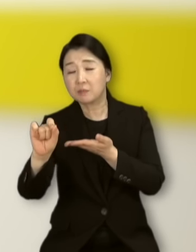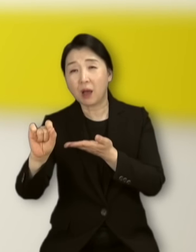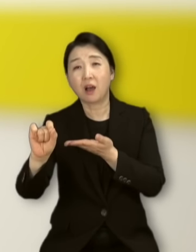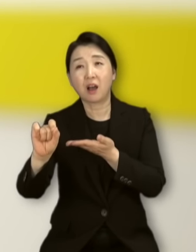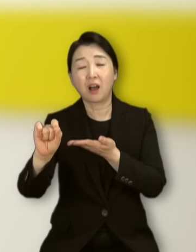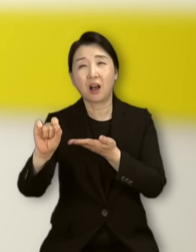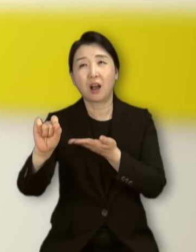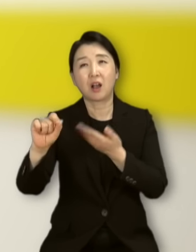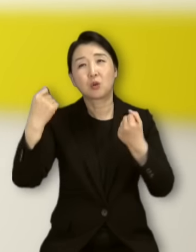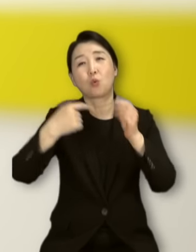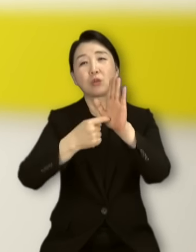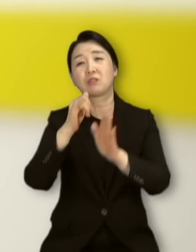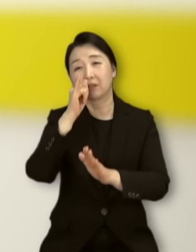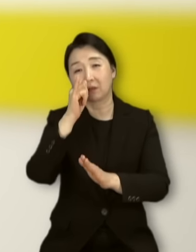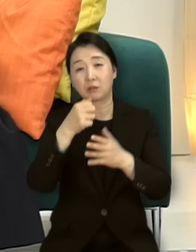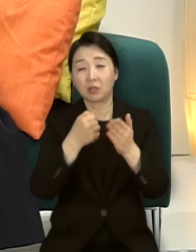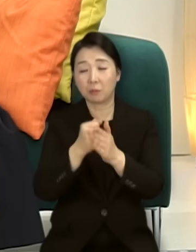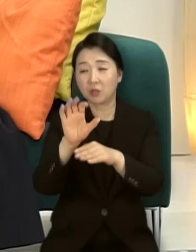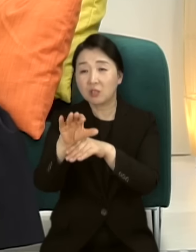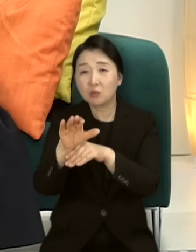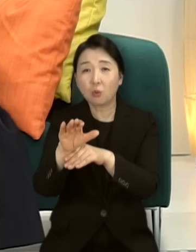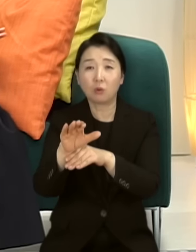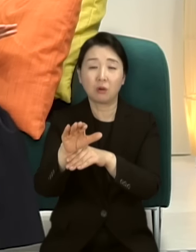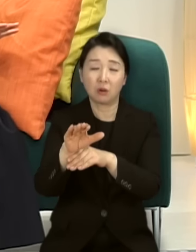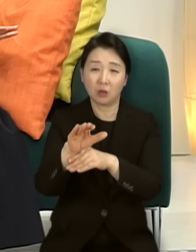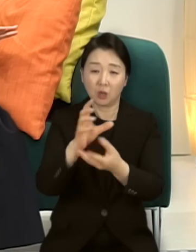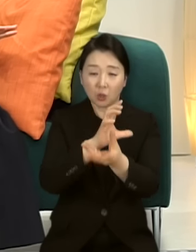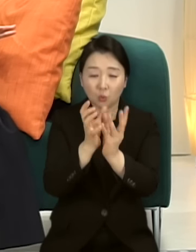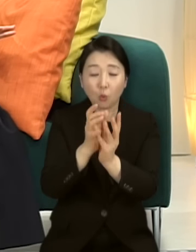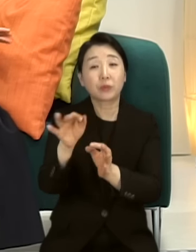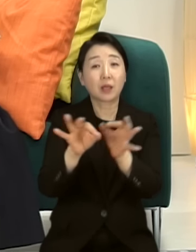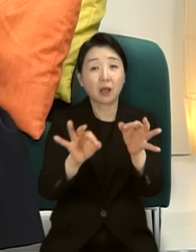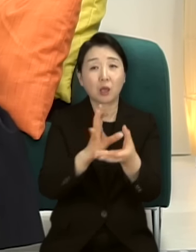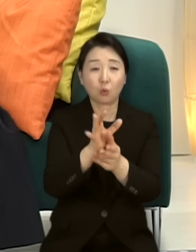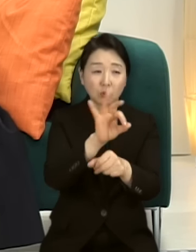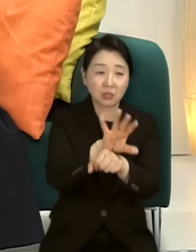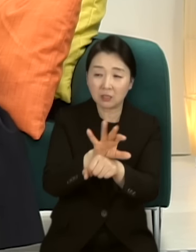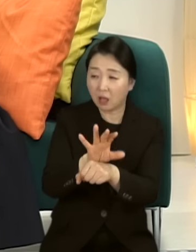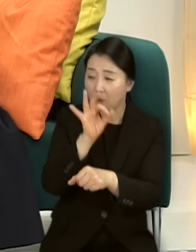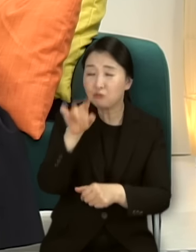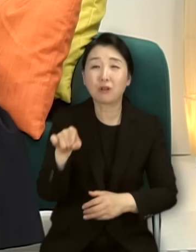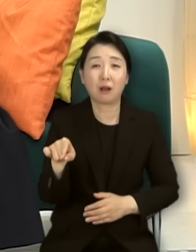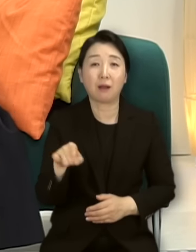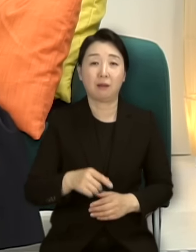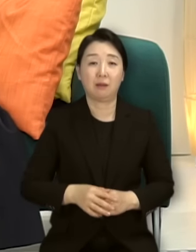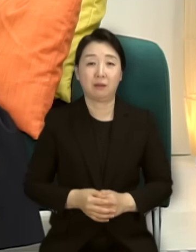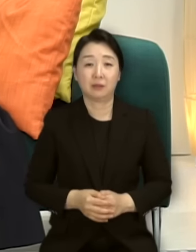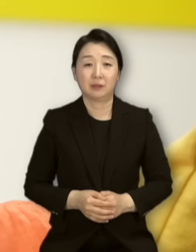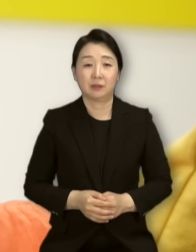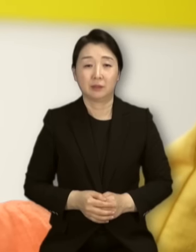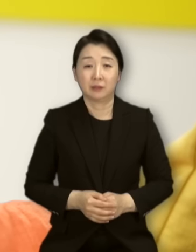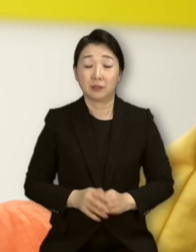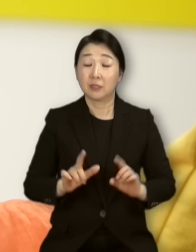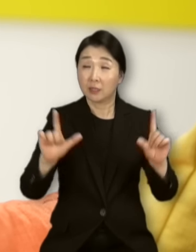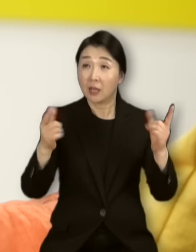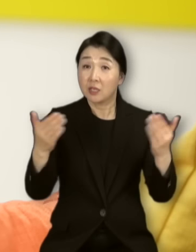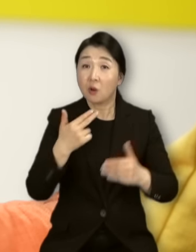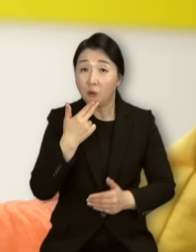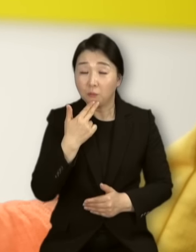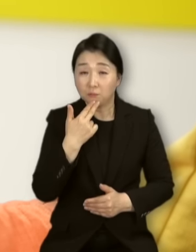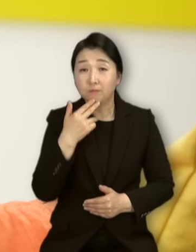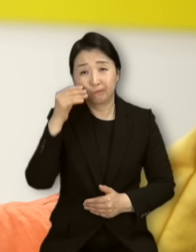됐거든요 근데 너무네 시골이라 뭐 꽃 가게면 뭐 꽃 사고 이럴 데가 없는 거예요 근데 이제 끝날 스케줄이